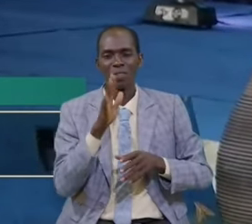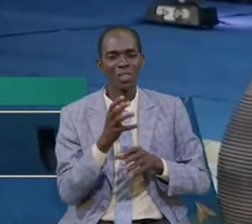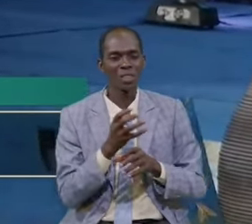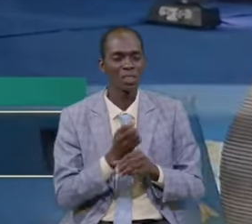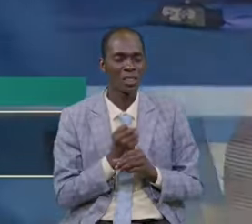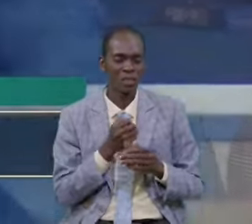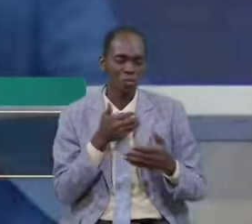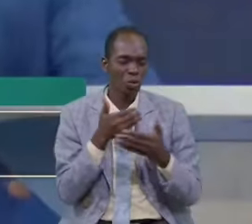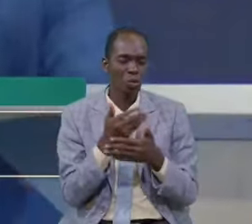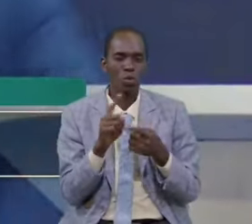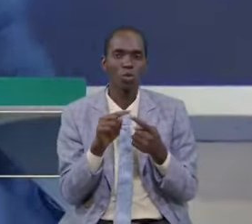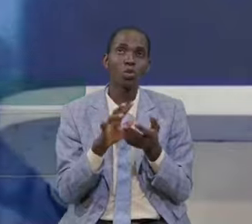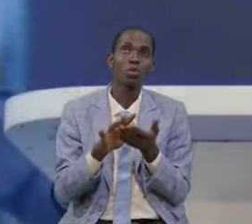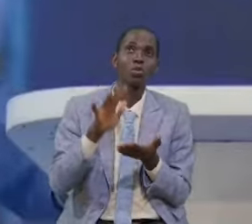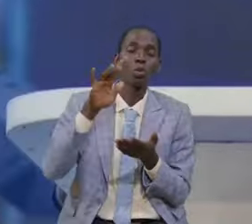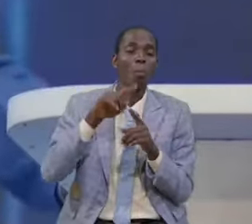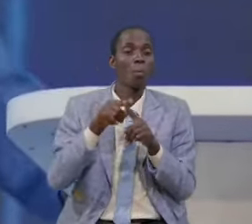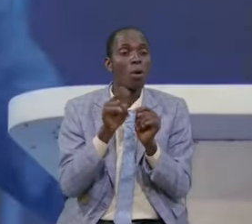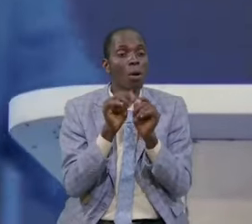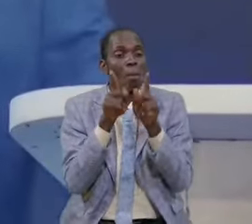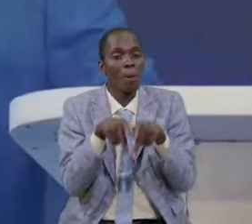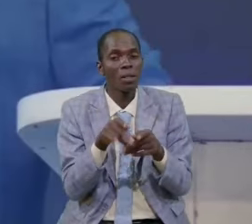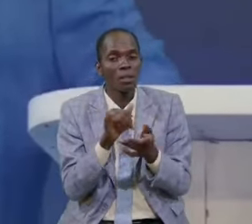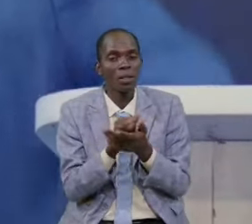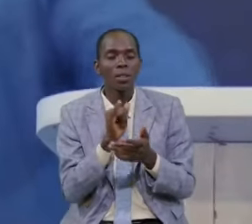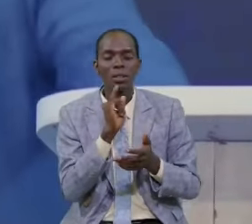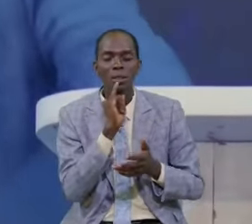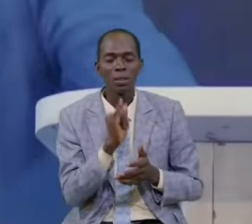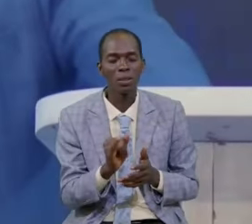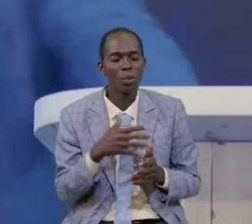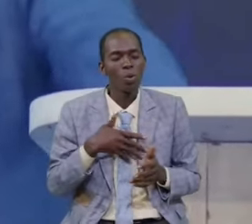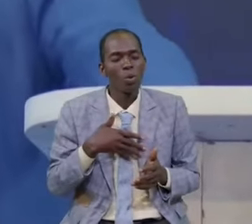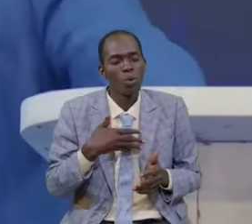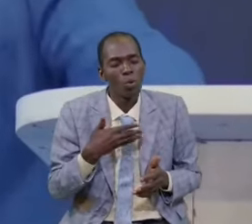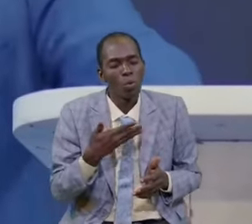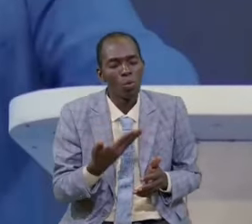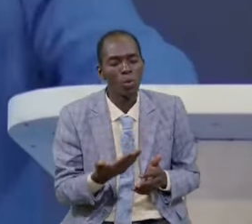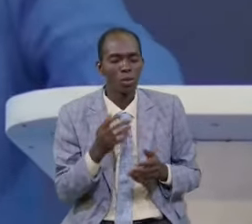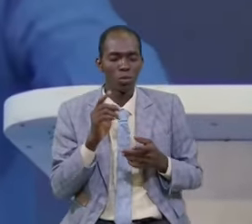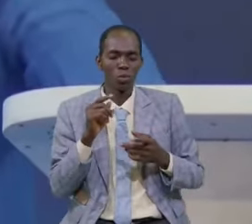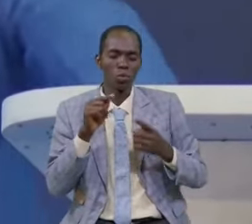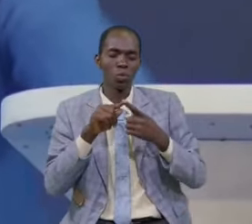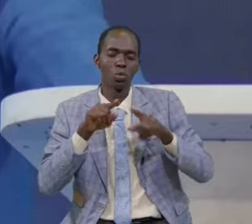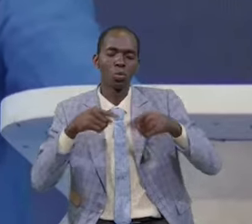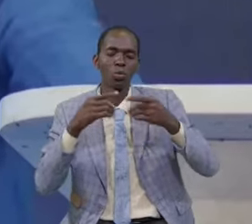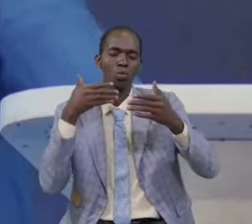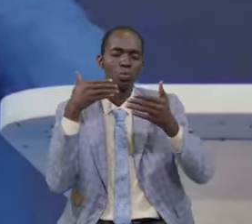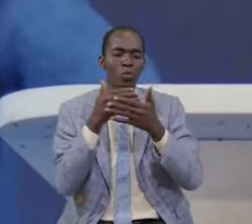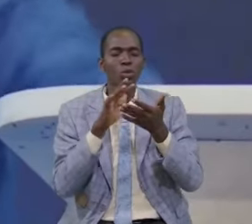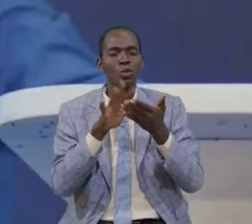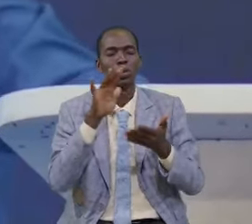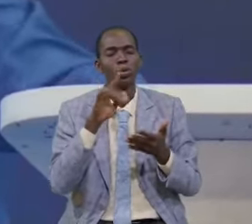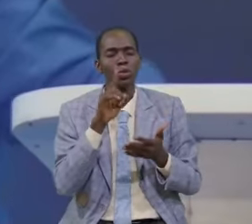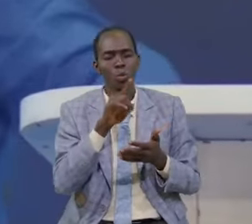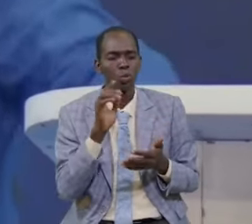prête à avancer vers la gloire, avancer vers l'objectif, qui ne va pas contre ton